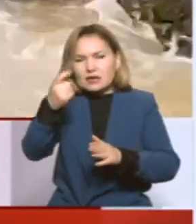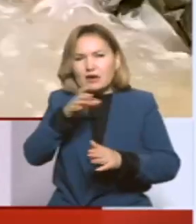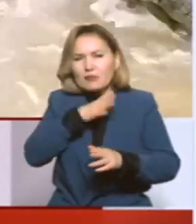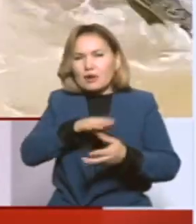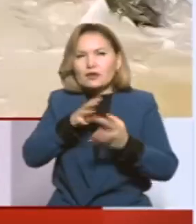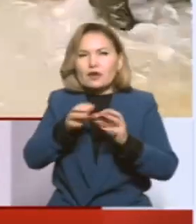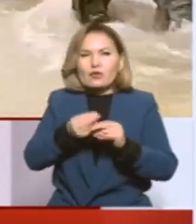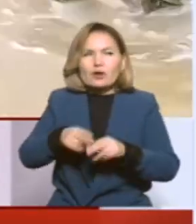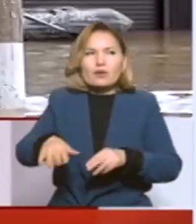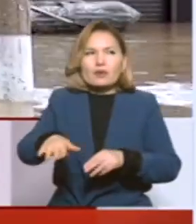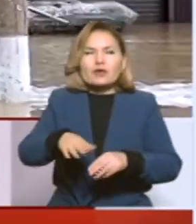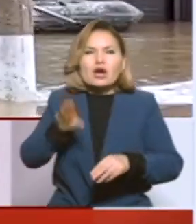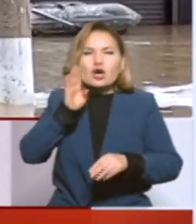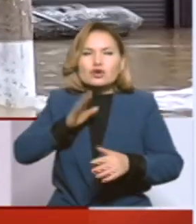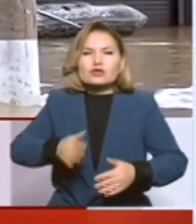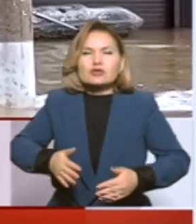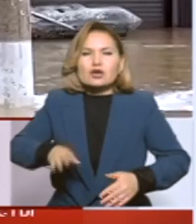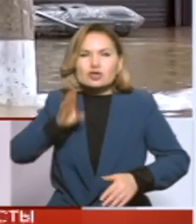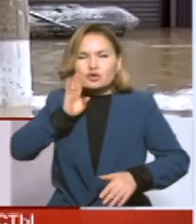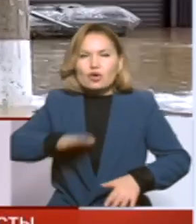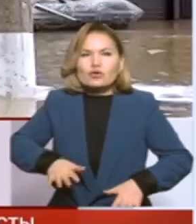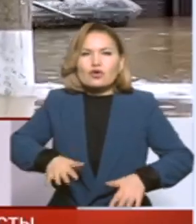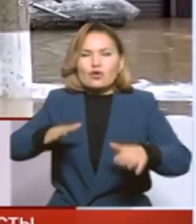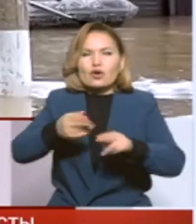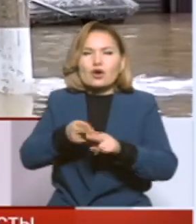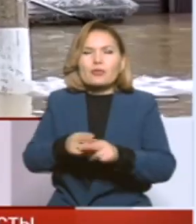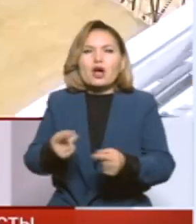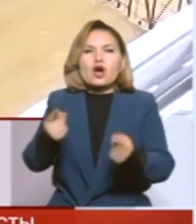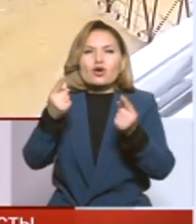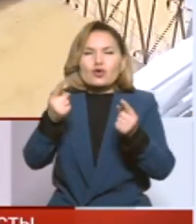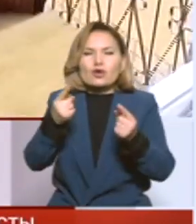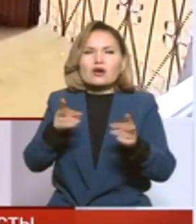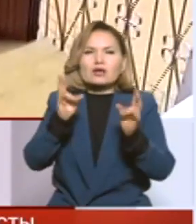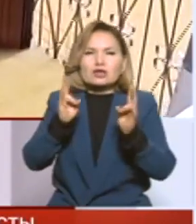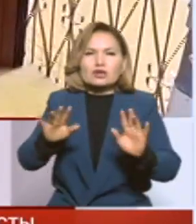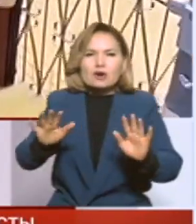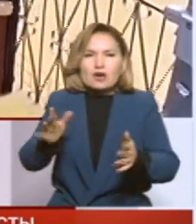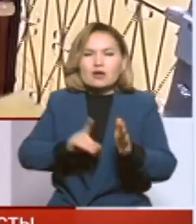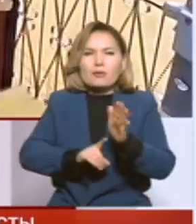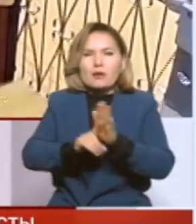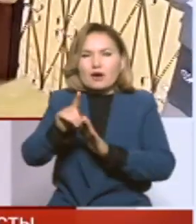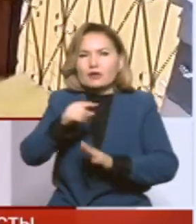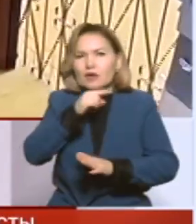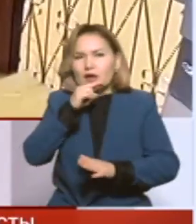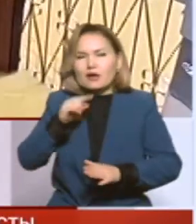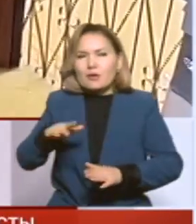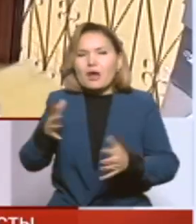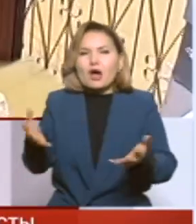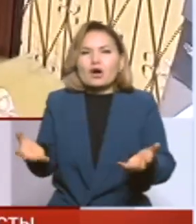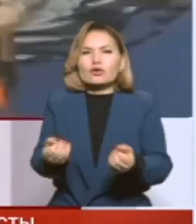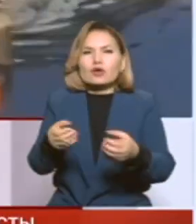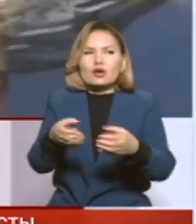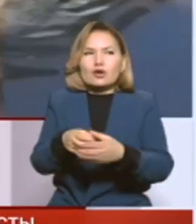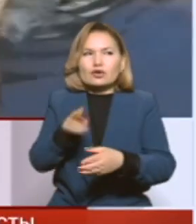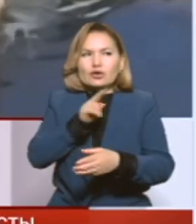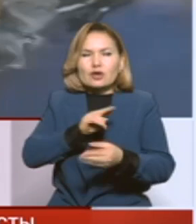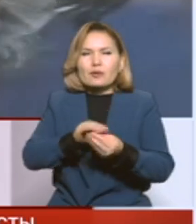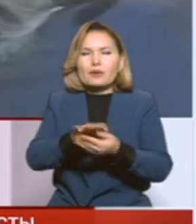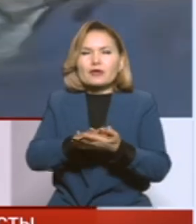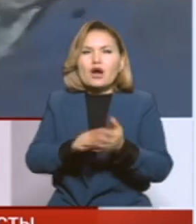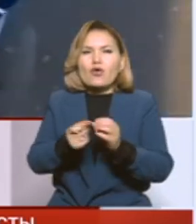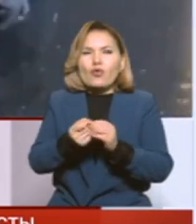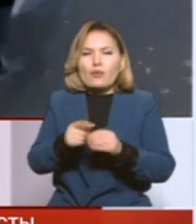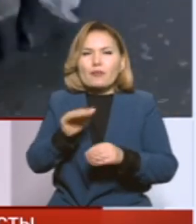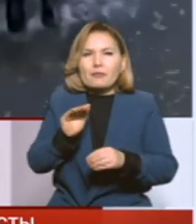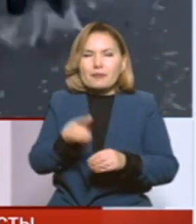губернаторының айтуынша, бұл су тасқыны Орынбордың тарихындағы ең көлемді су тасқыны. Әлі де құтқару жұмыстары жалғасып жатыр, 11 мыңнан астам